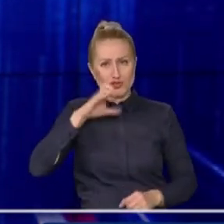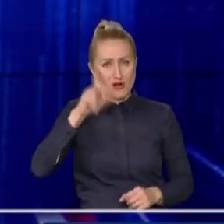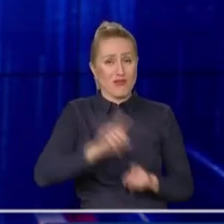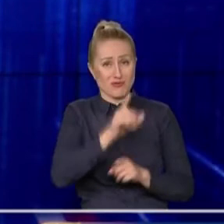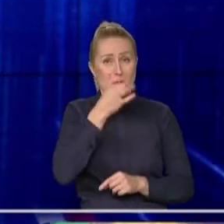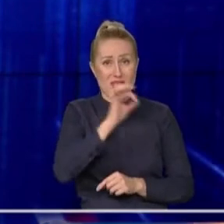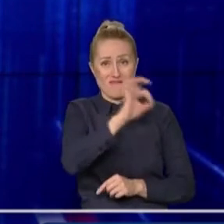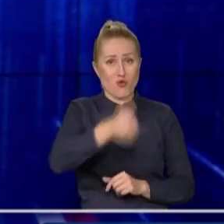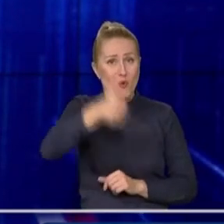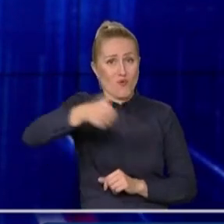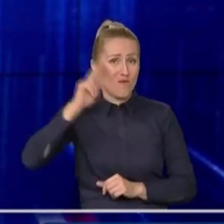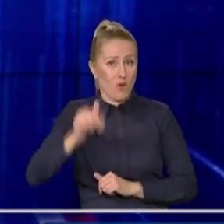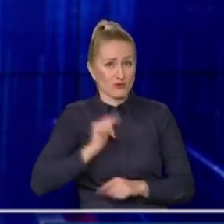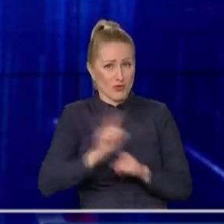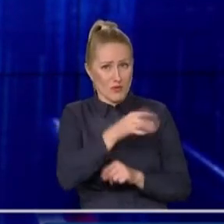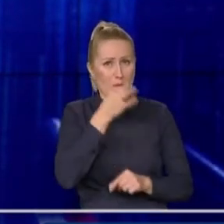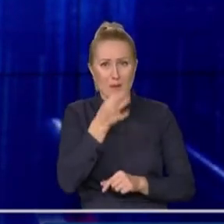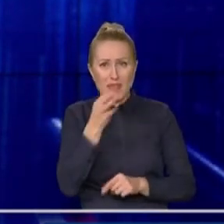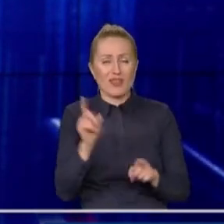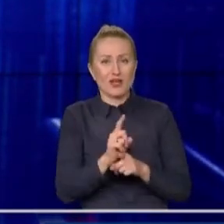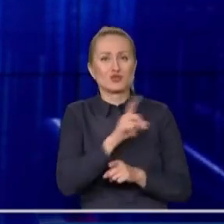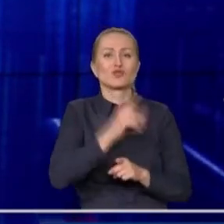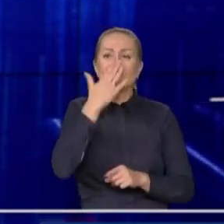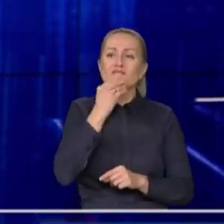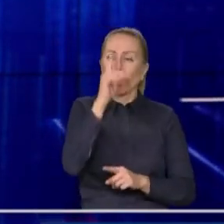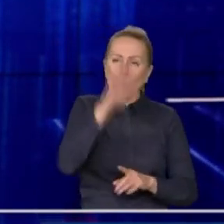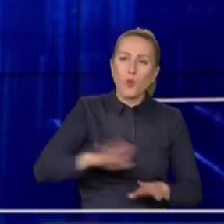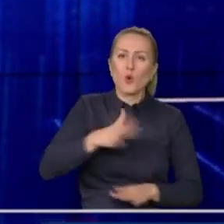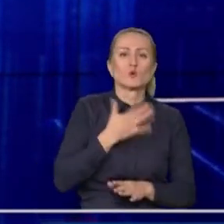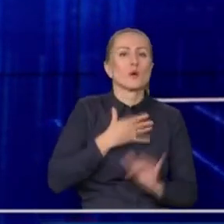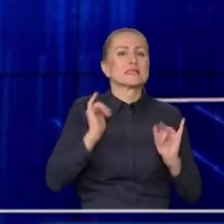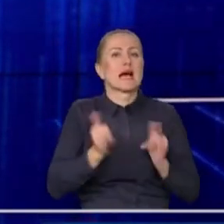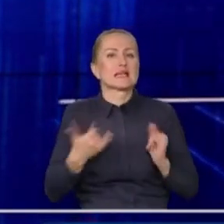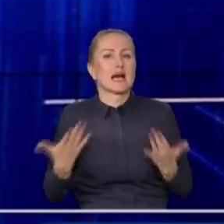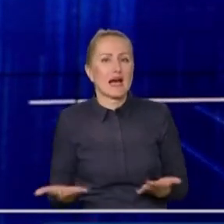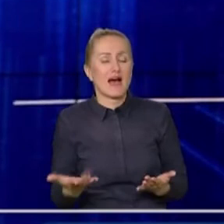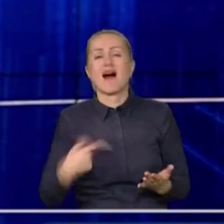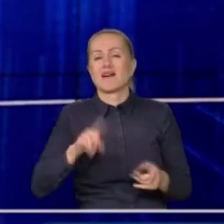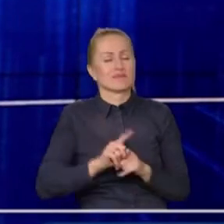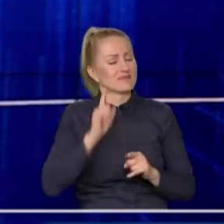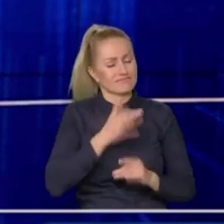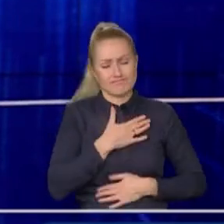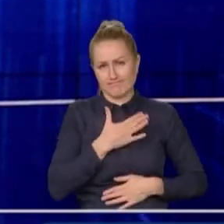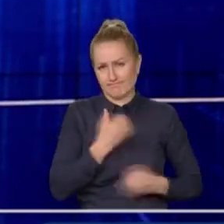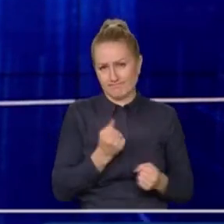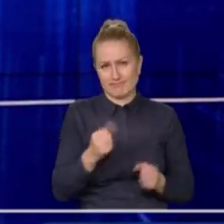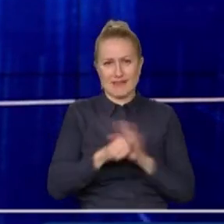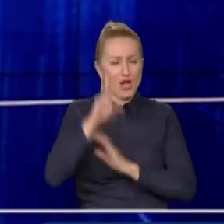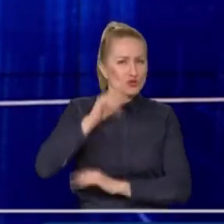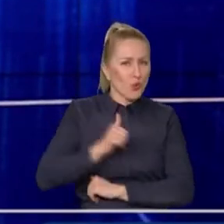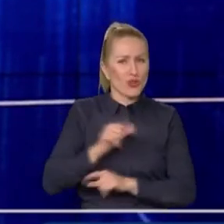dowódców wojskowych o nastroje ludności i naprawdę jest wielka sympatia dla naszych żołnierzy, dla